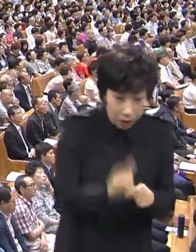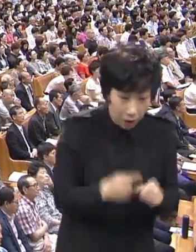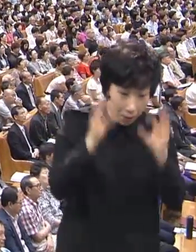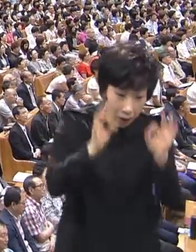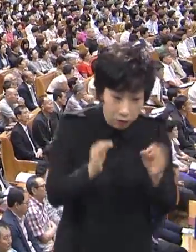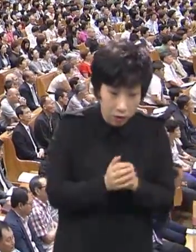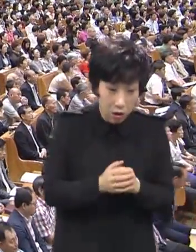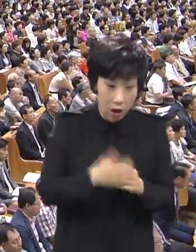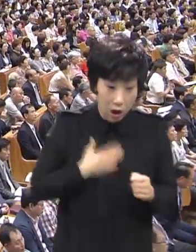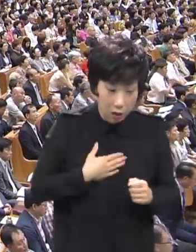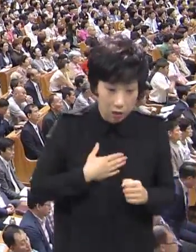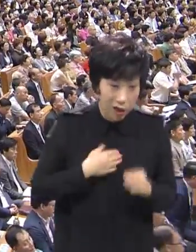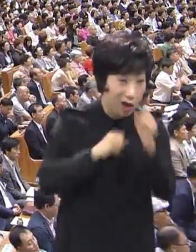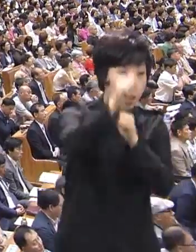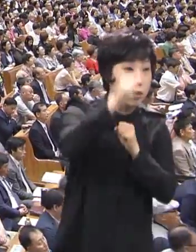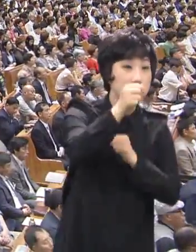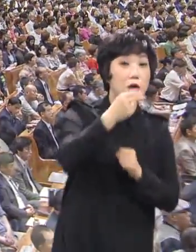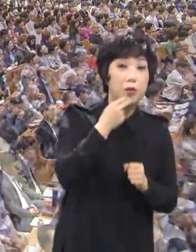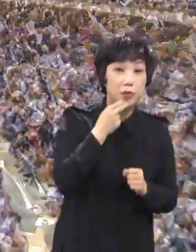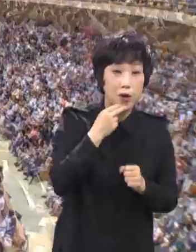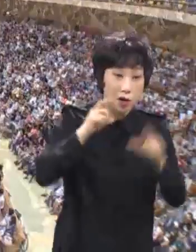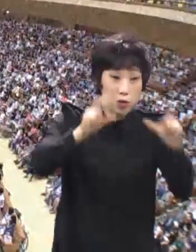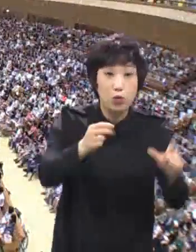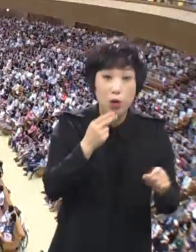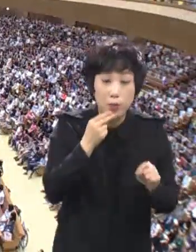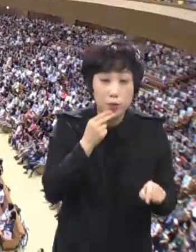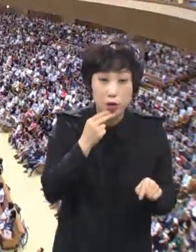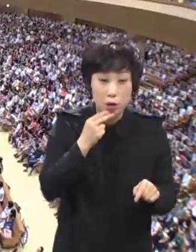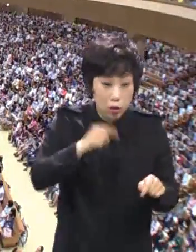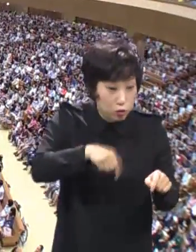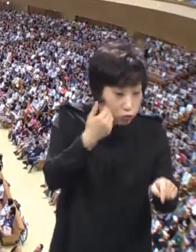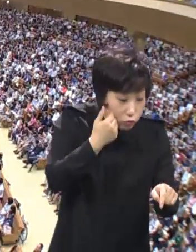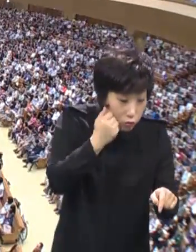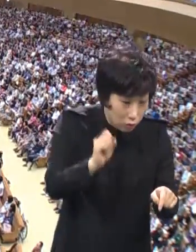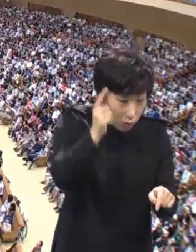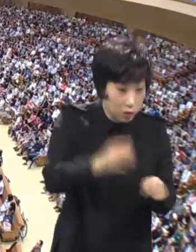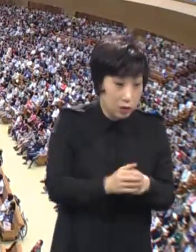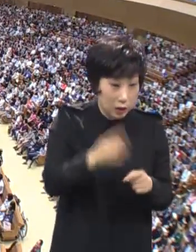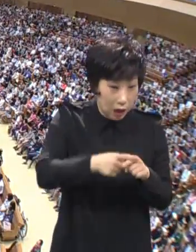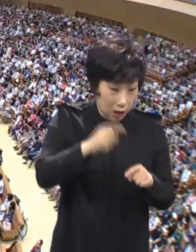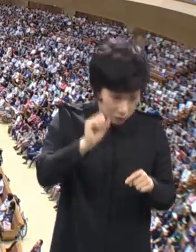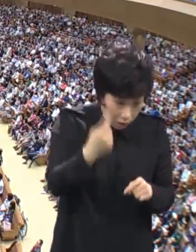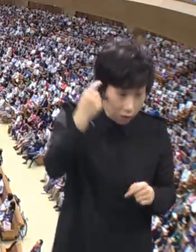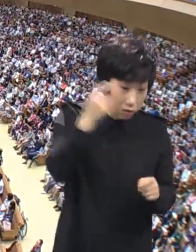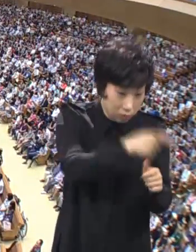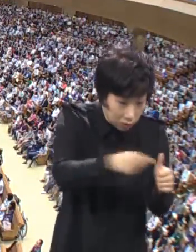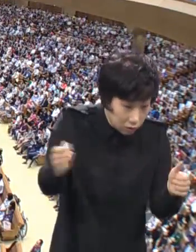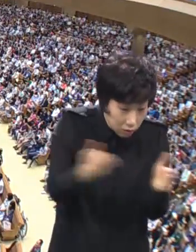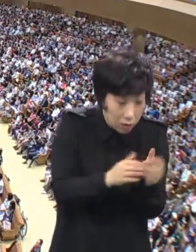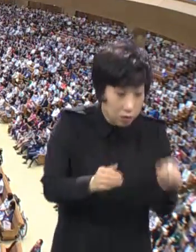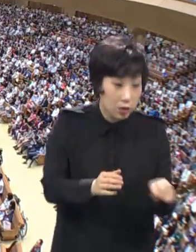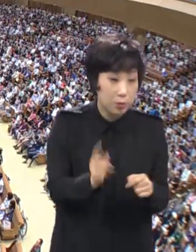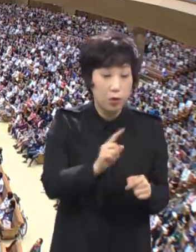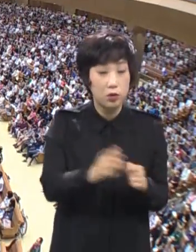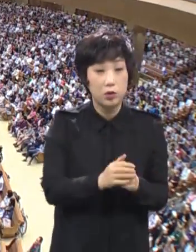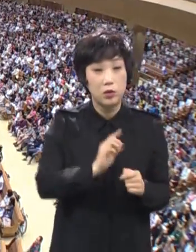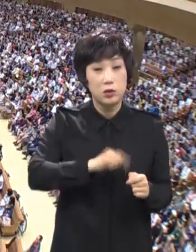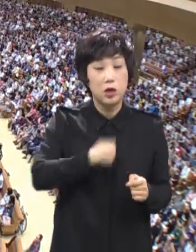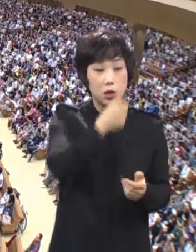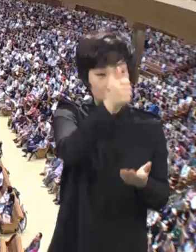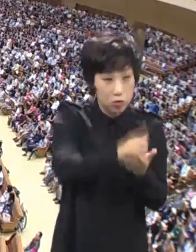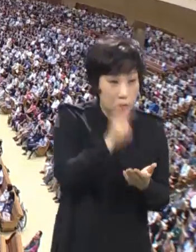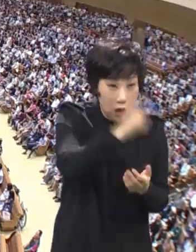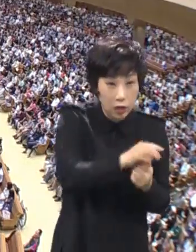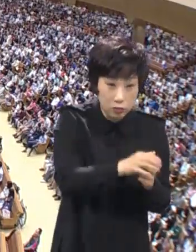나팔을 불지 아니하여 백성에게 경고치 아니하므로 그 중에 한 사람이 그 임하는 칼에 재함을 당하면 그는 자기 죄악